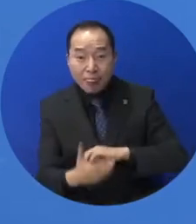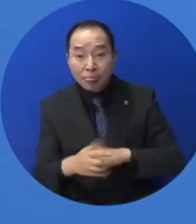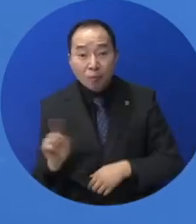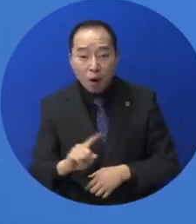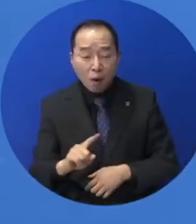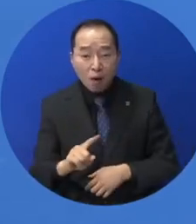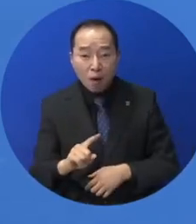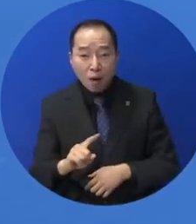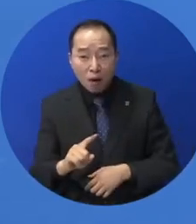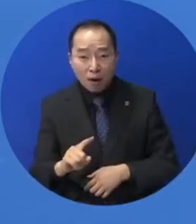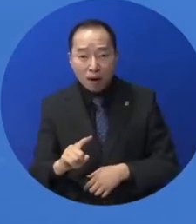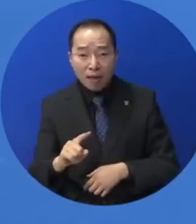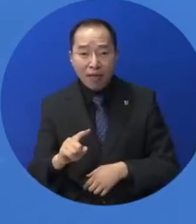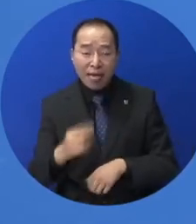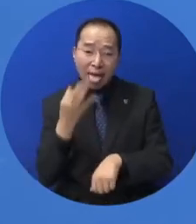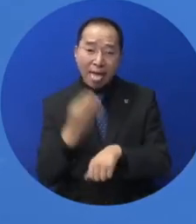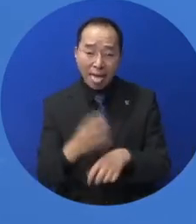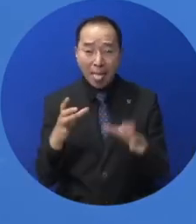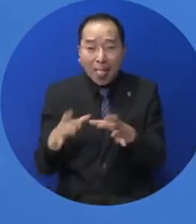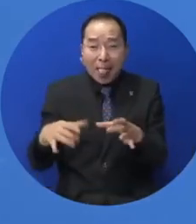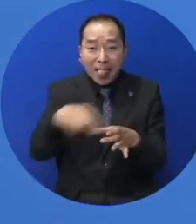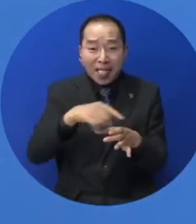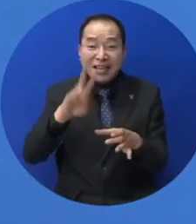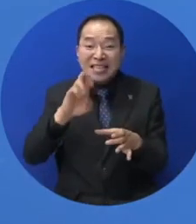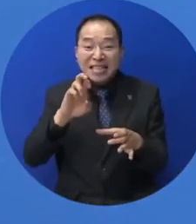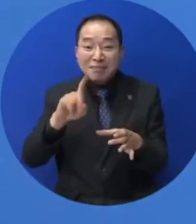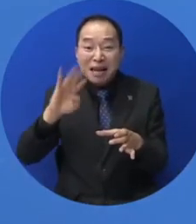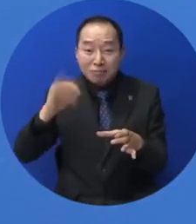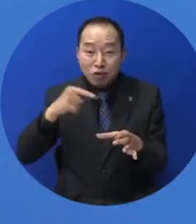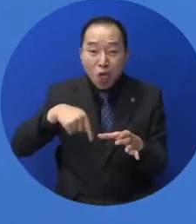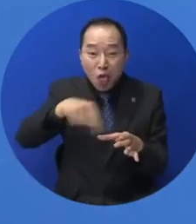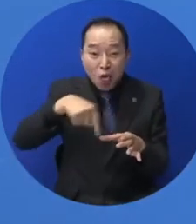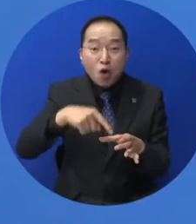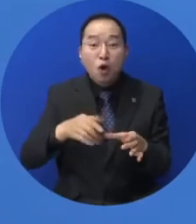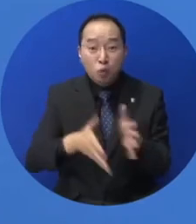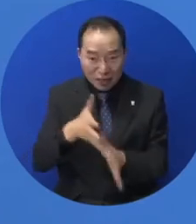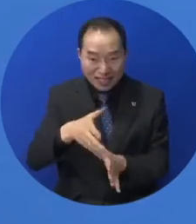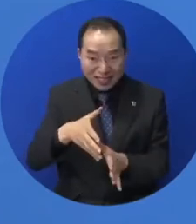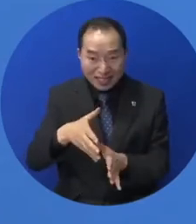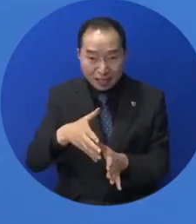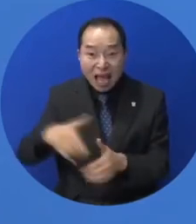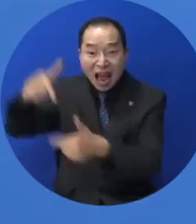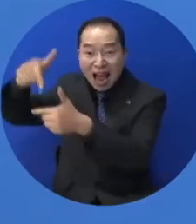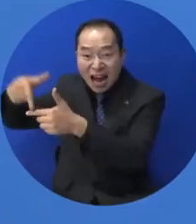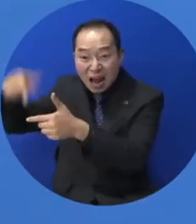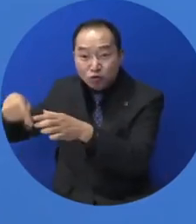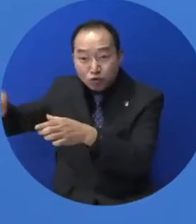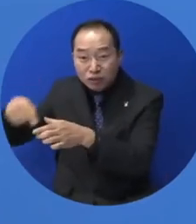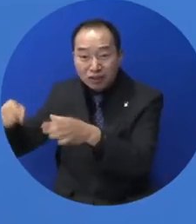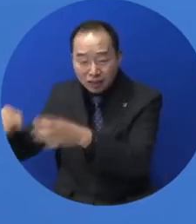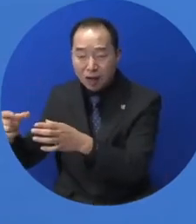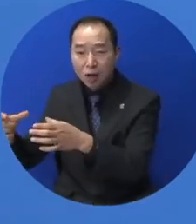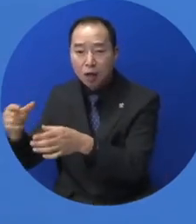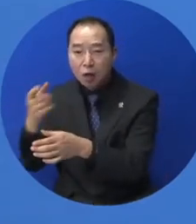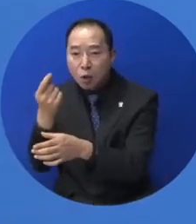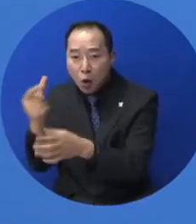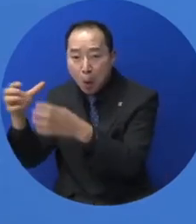도시, 21분 도시 서울은 강남에 집중되어 있는 모든 것을 21개의 다핵, 그린 다핵